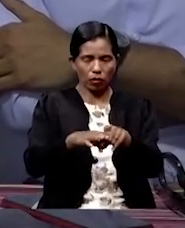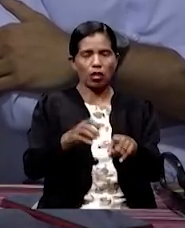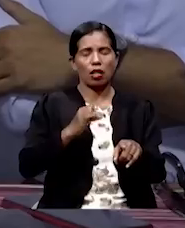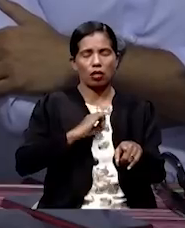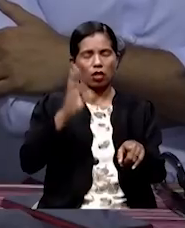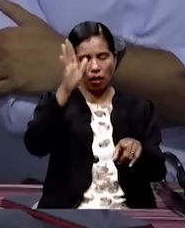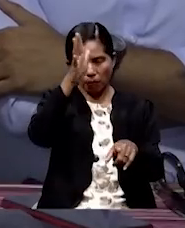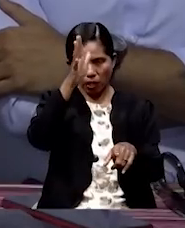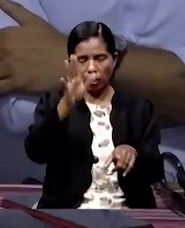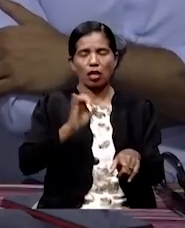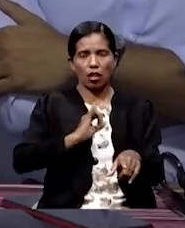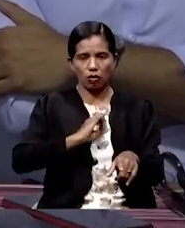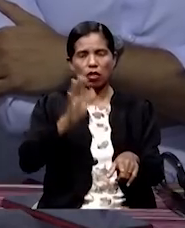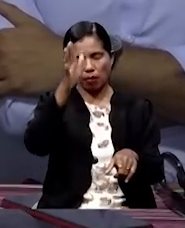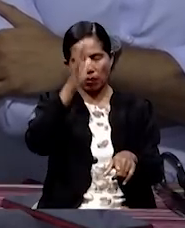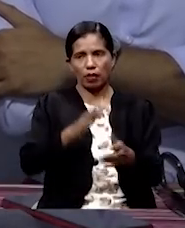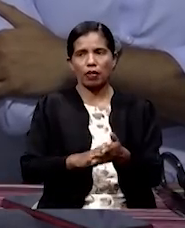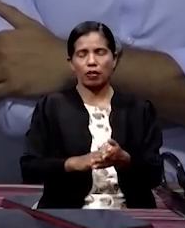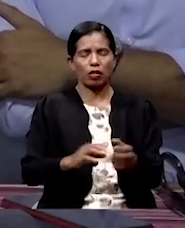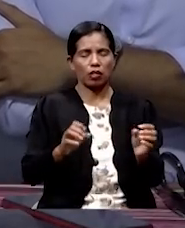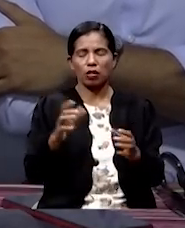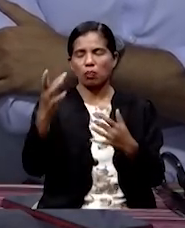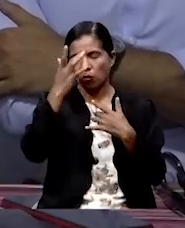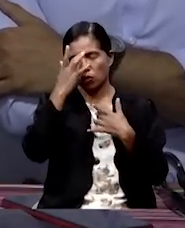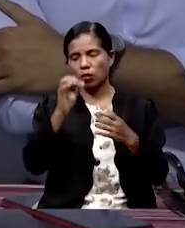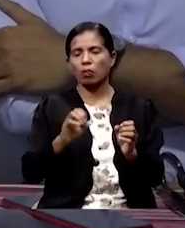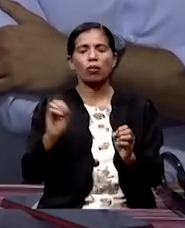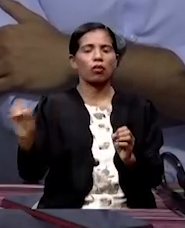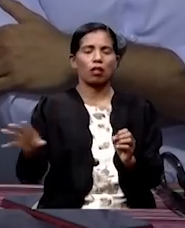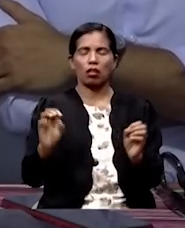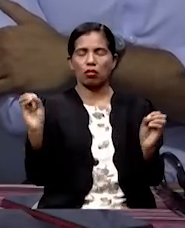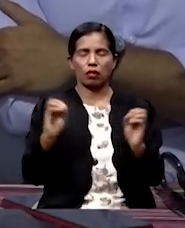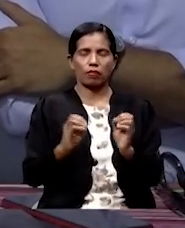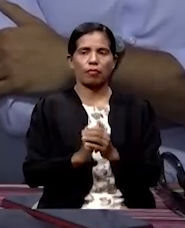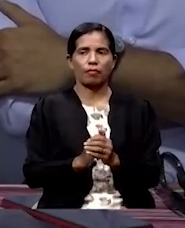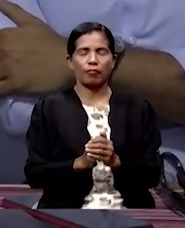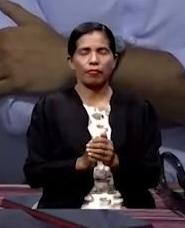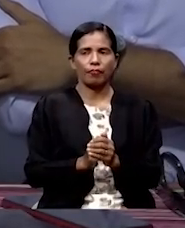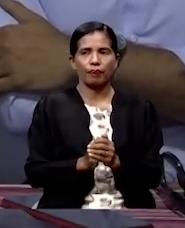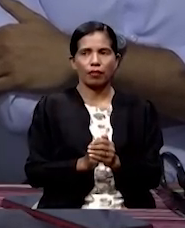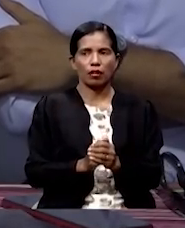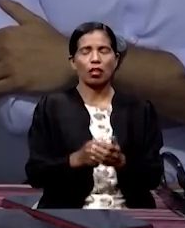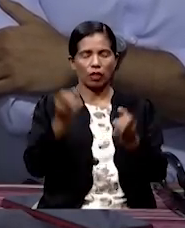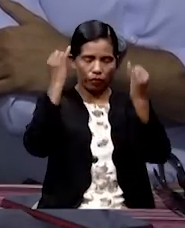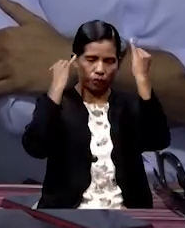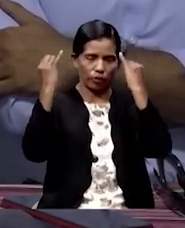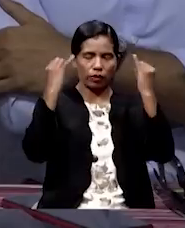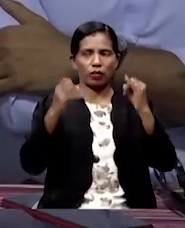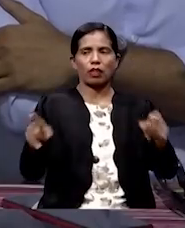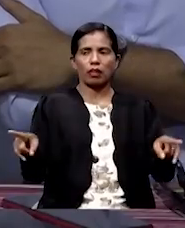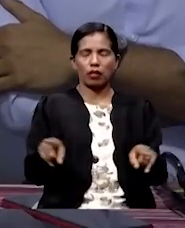aman. Ita la bede kan nia mora sapi la osau nia mane ita nega. Ita nega nia ma kau nega ta informasi sirene